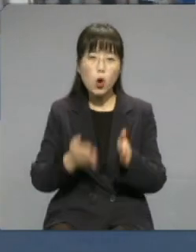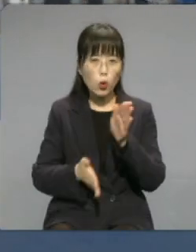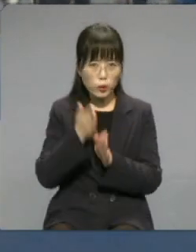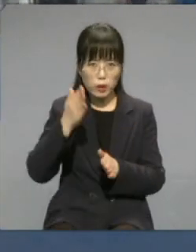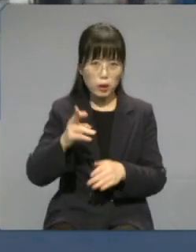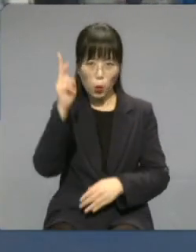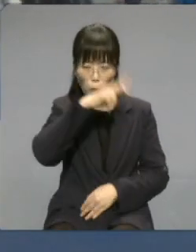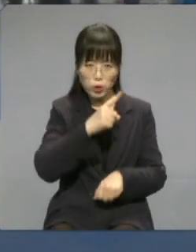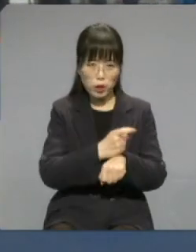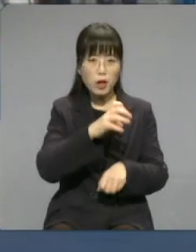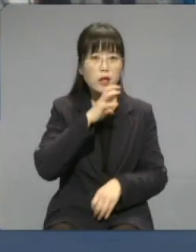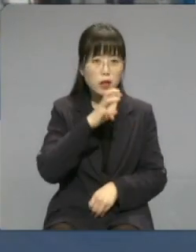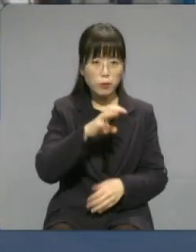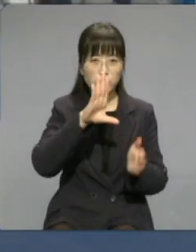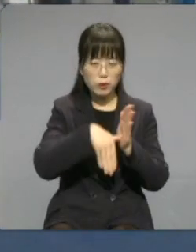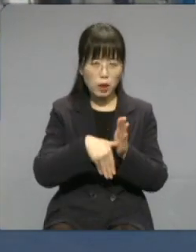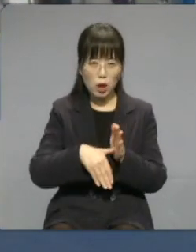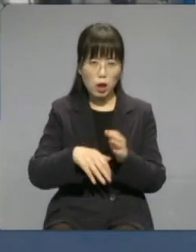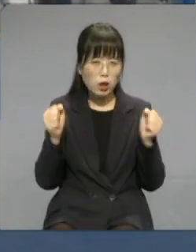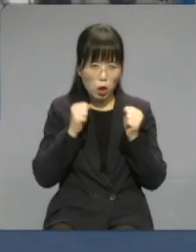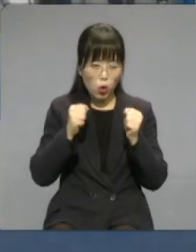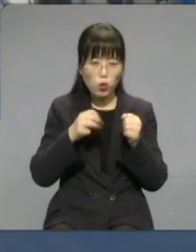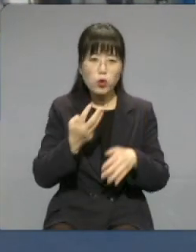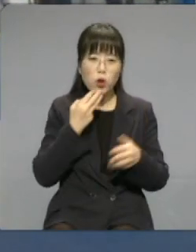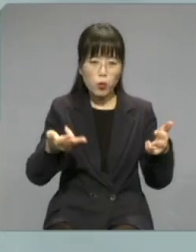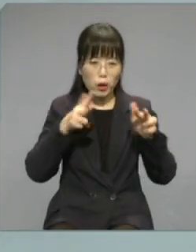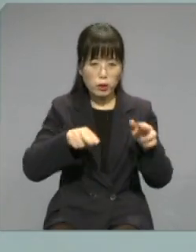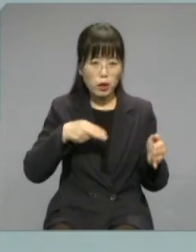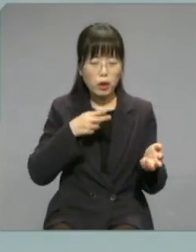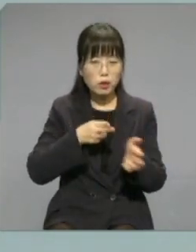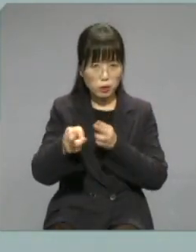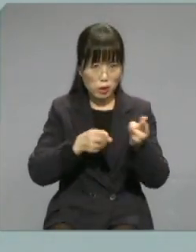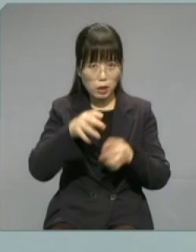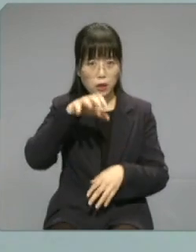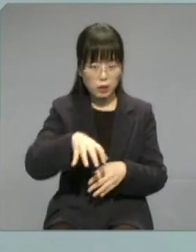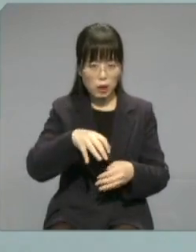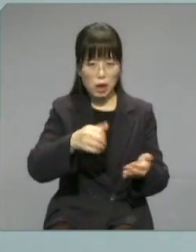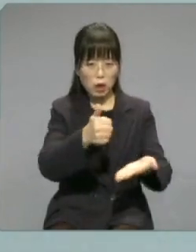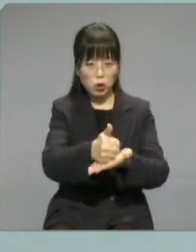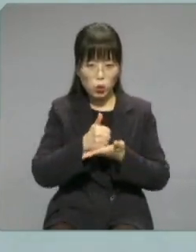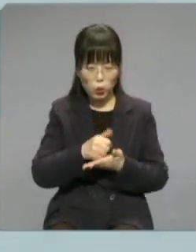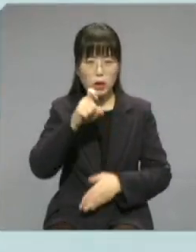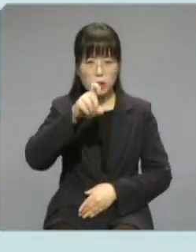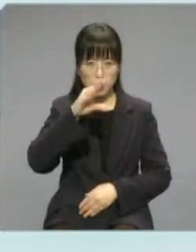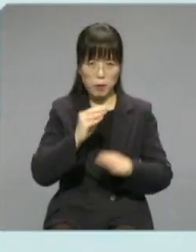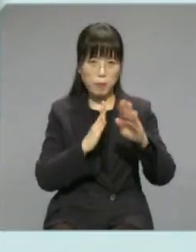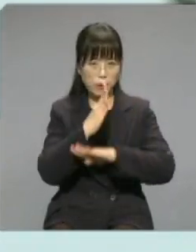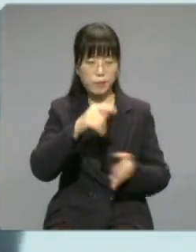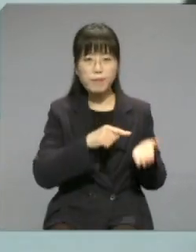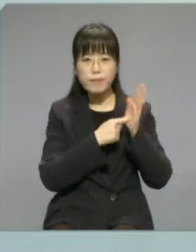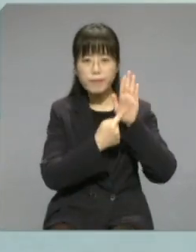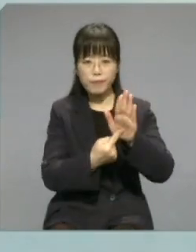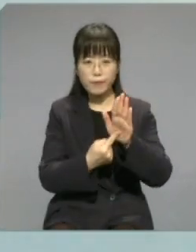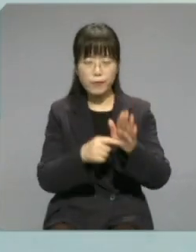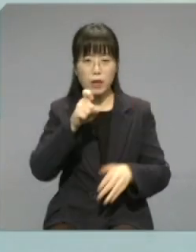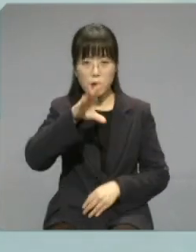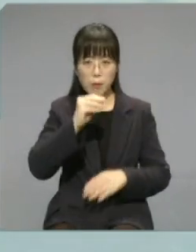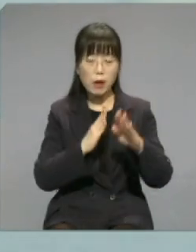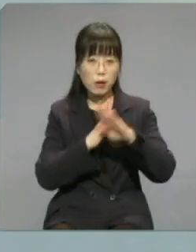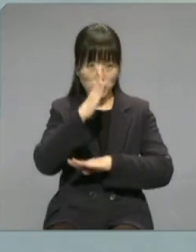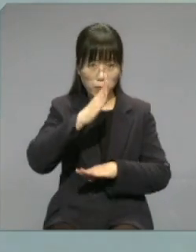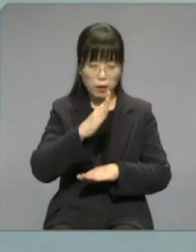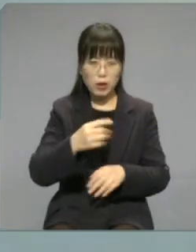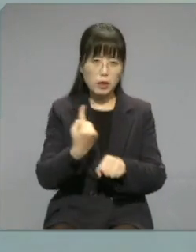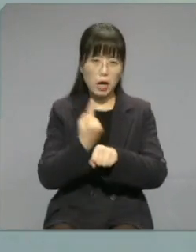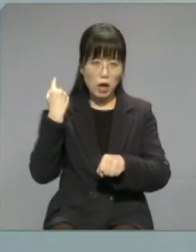서울시는 오전 11시 40분쯤 올겨울 서울광장 스케이트장 이용객이 10만 명을 넘어섰다고 밝혔습니다. 10만 명